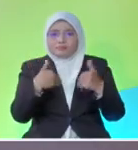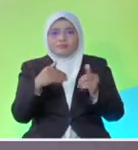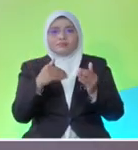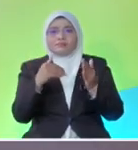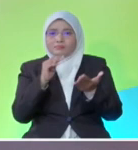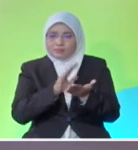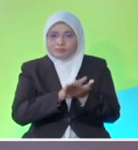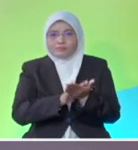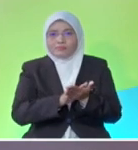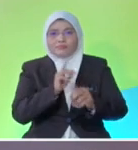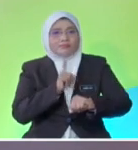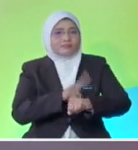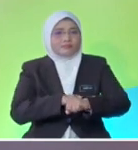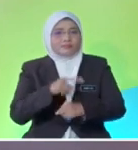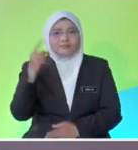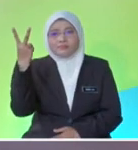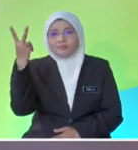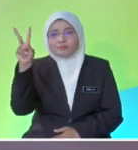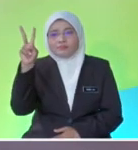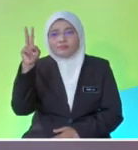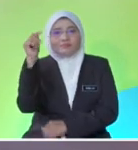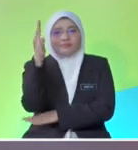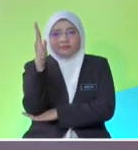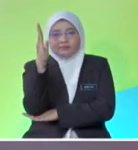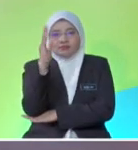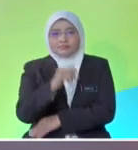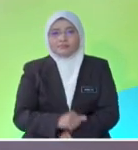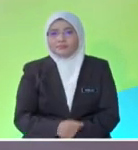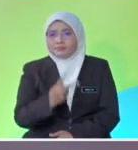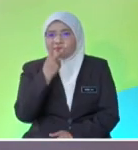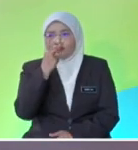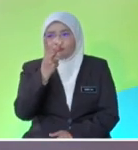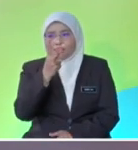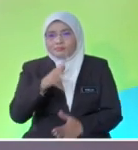12. Ha, 12:30 hari. Mari kita cari 12:30 hari.